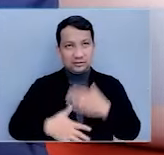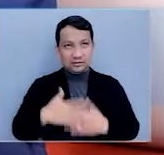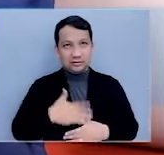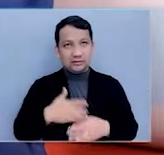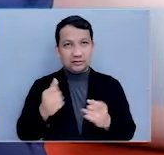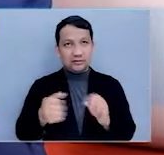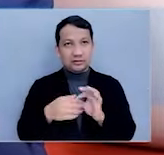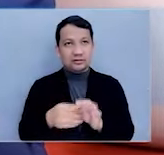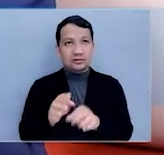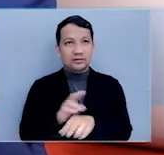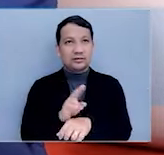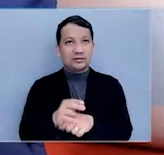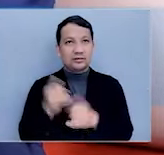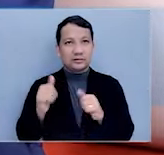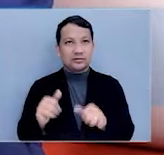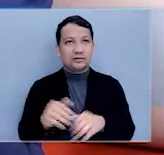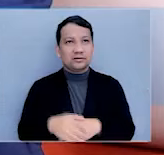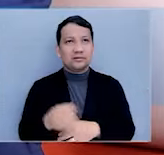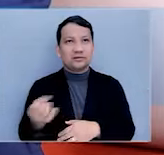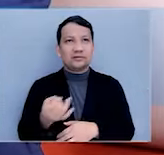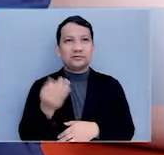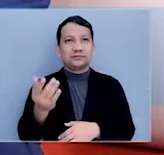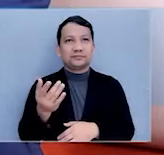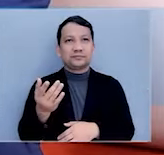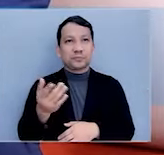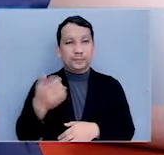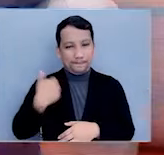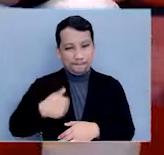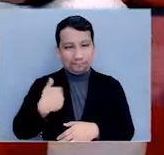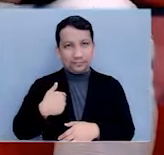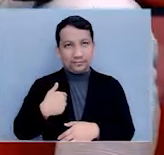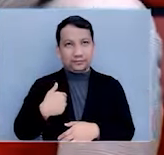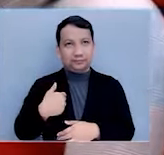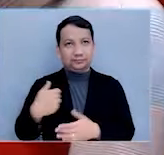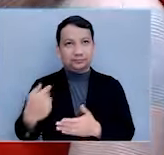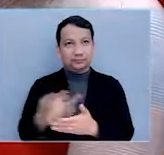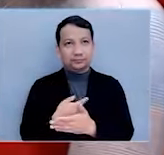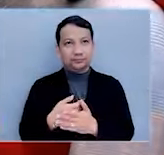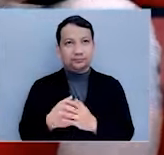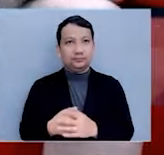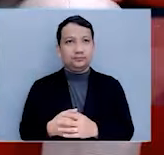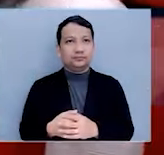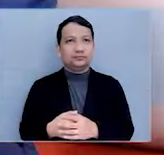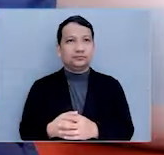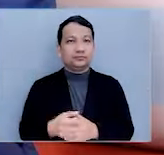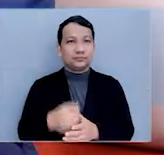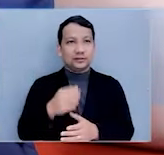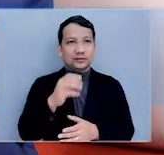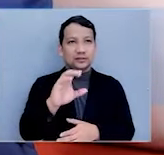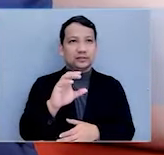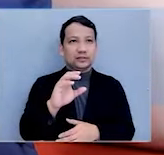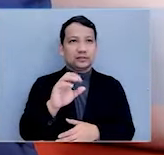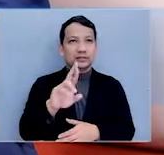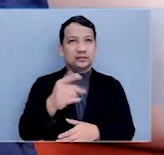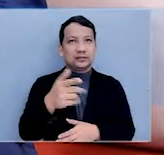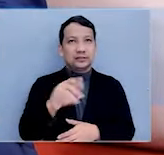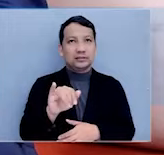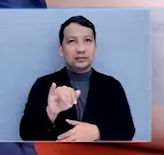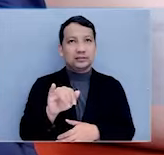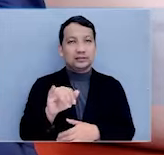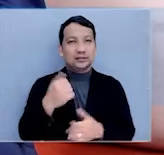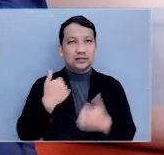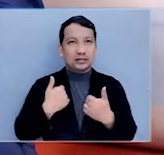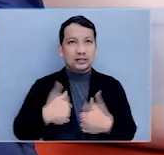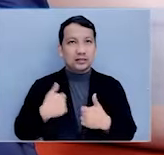pwedeng gamitin. Ilang ligo kada linggo? Actually, ang sa corgi po, much better po na maligo